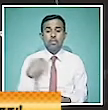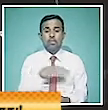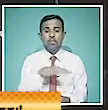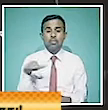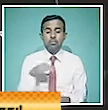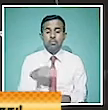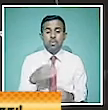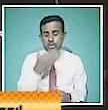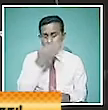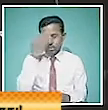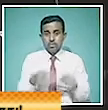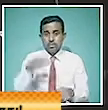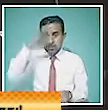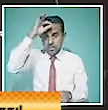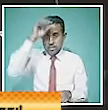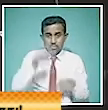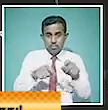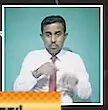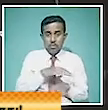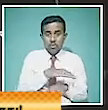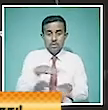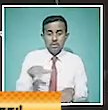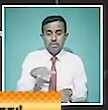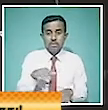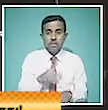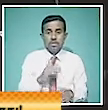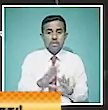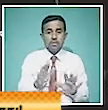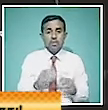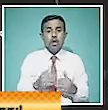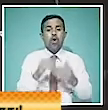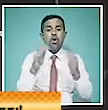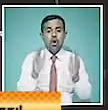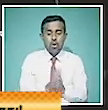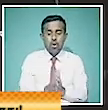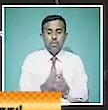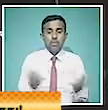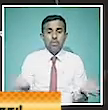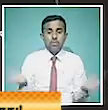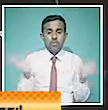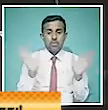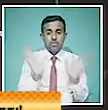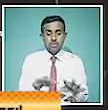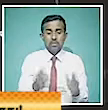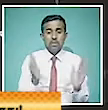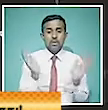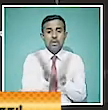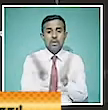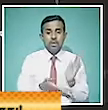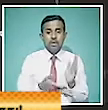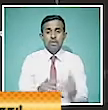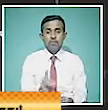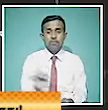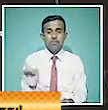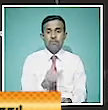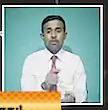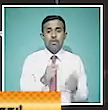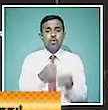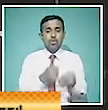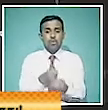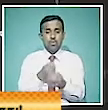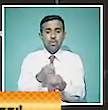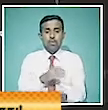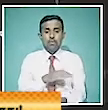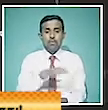காணி, சிங்களவர்களுடைய காணி என்பதல்ல. எல்லோரும் ஒன்றாக இருந்து ஒன்றாக காடுபட்டி ஒன்றாக செய்த பூமி. ஆகவே இவைகள்